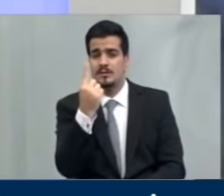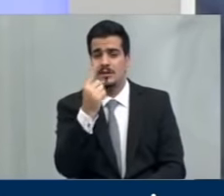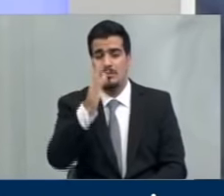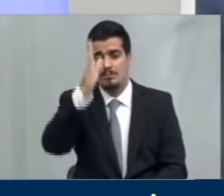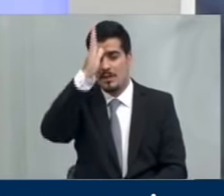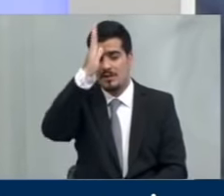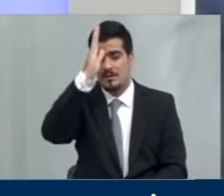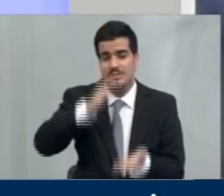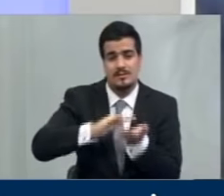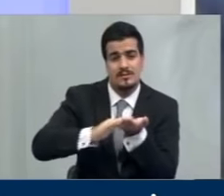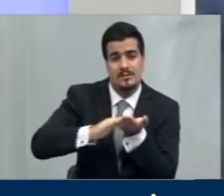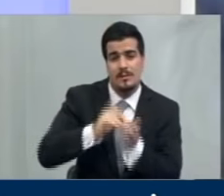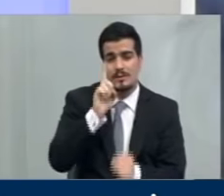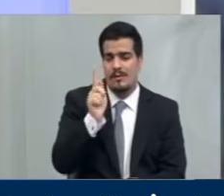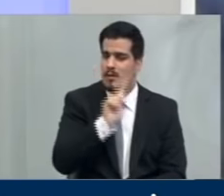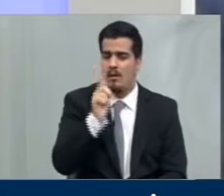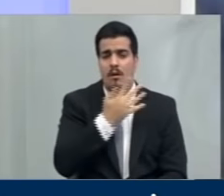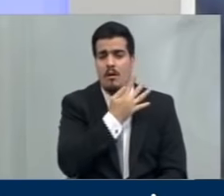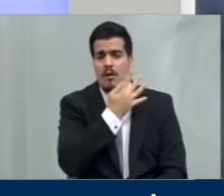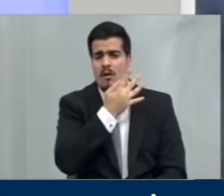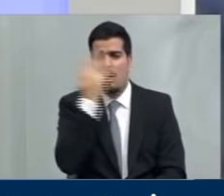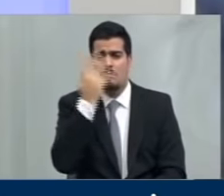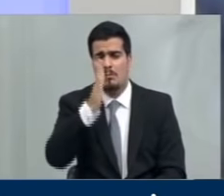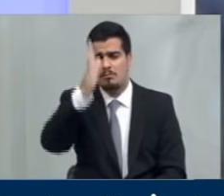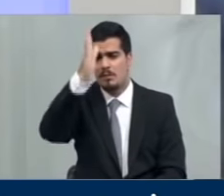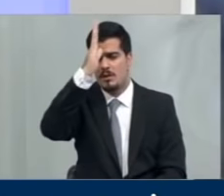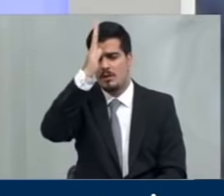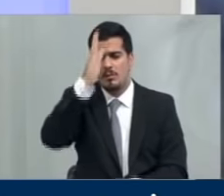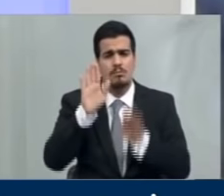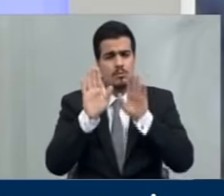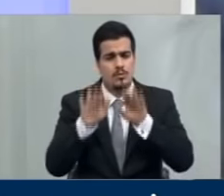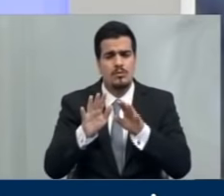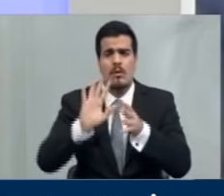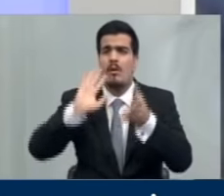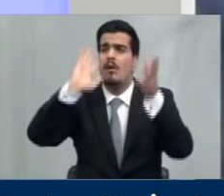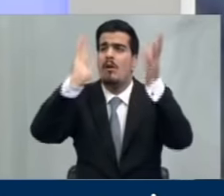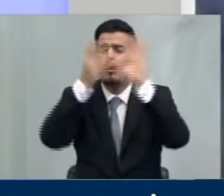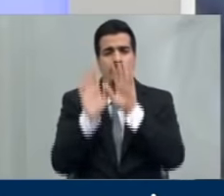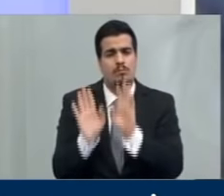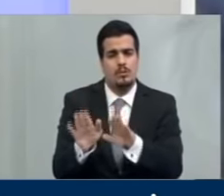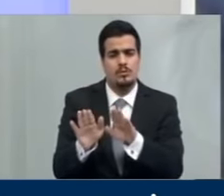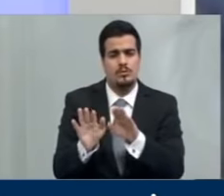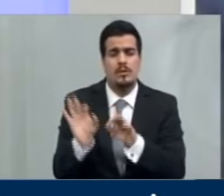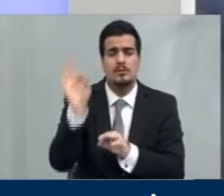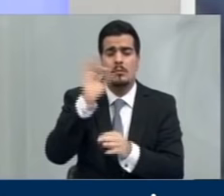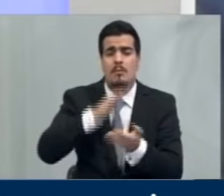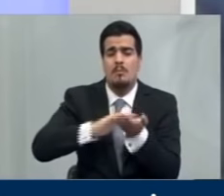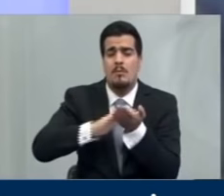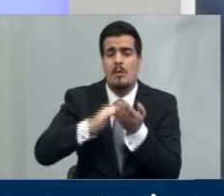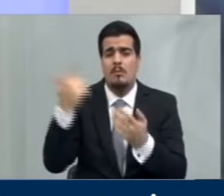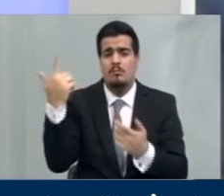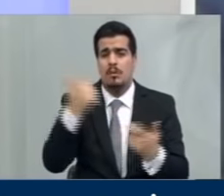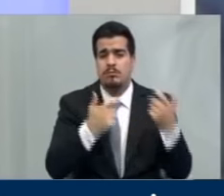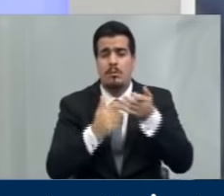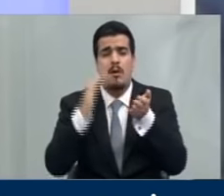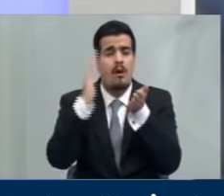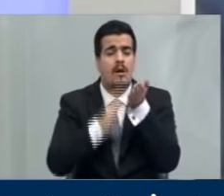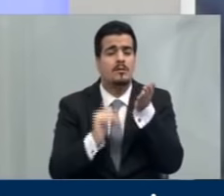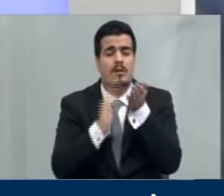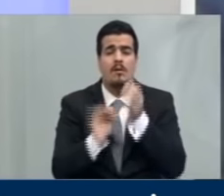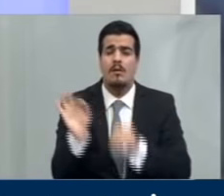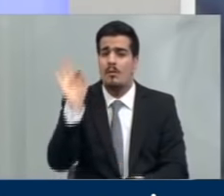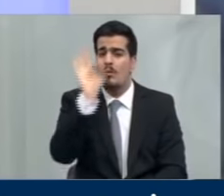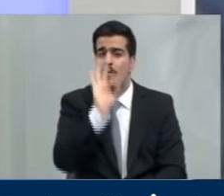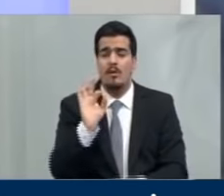مستوى العراق. الإرهاب نعم كان في العراق والمعركة كانت في العراق، لكن الخطر كان